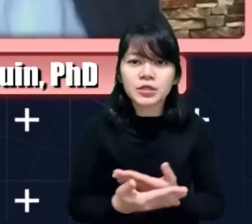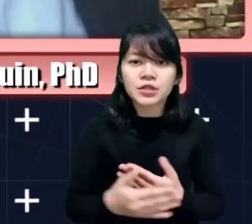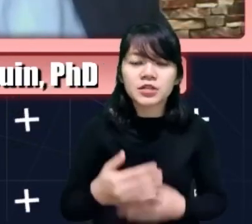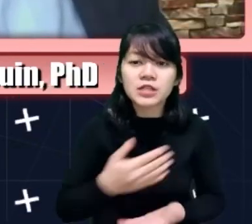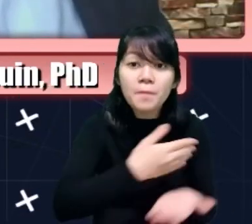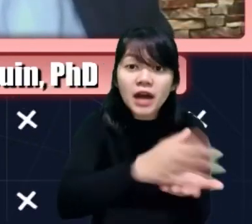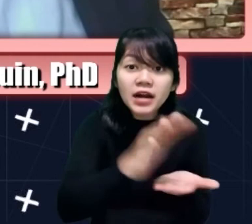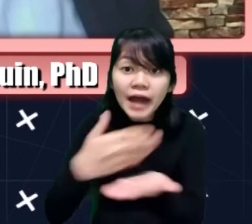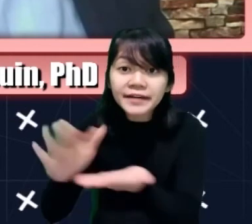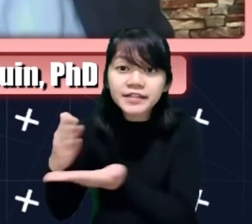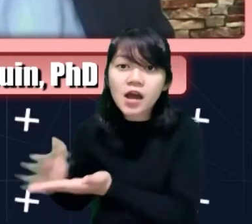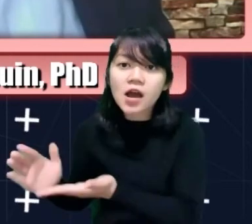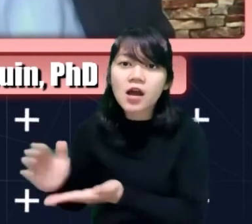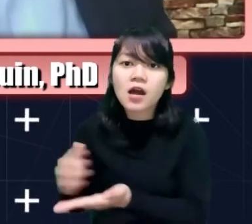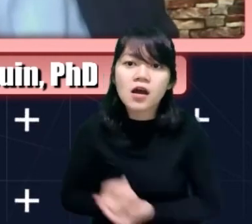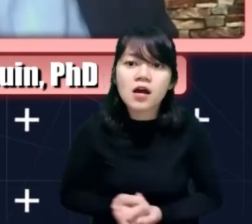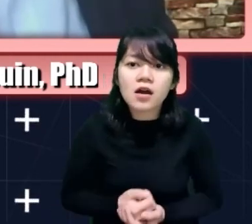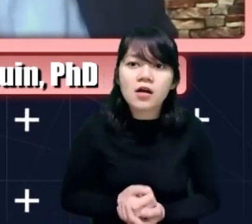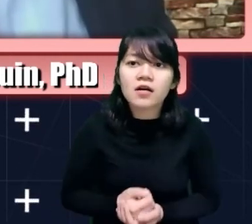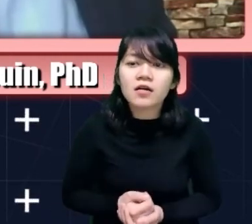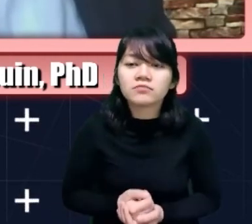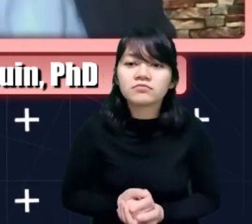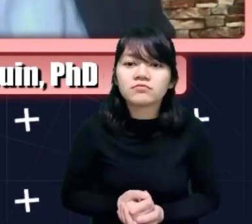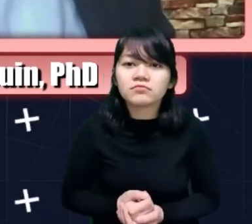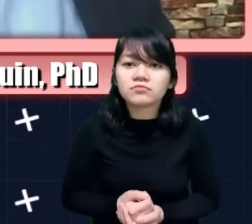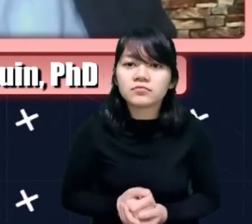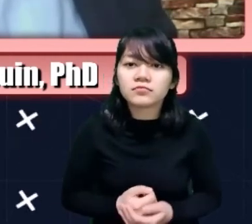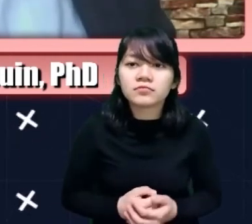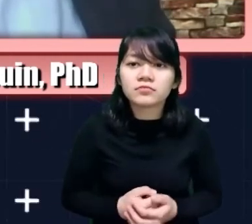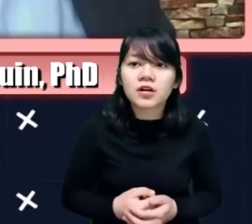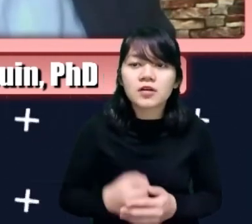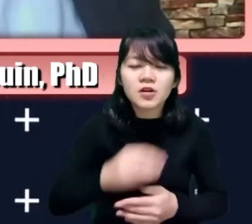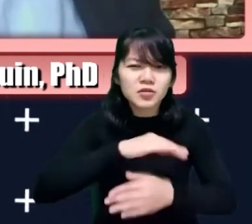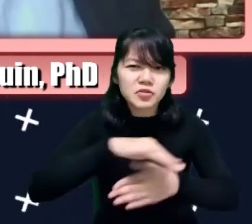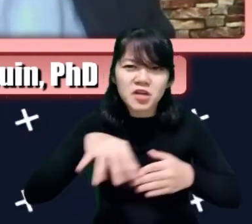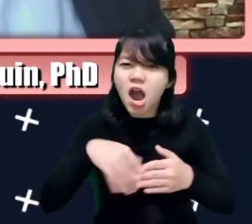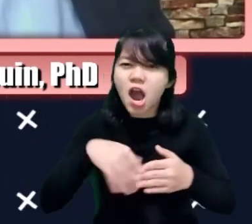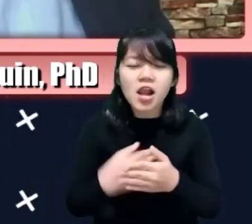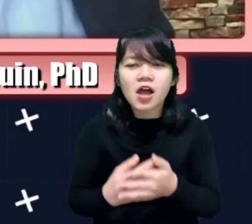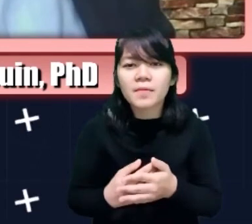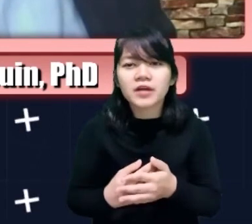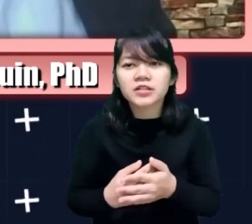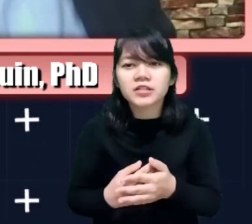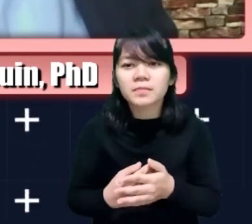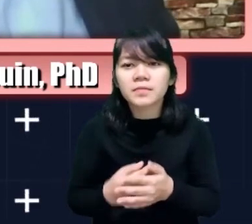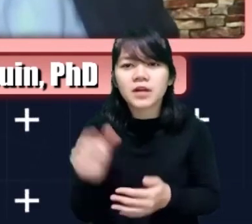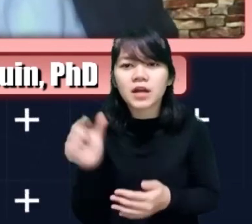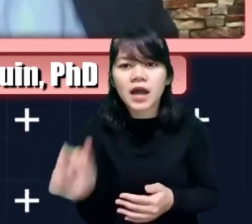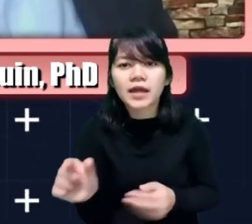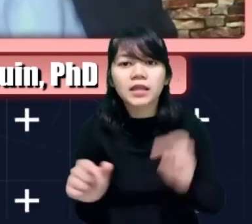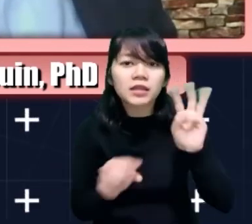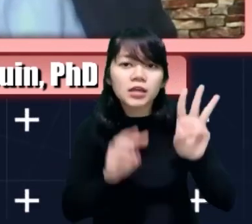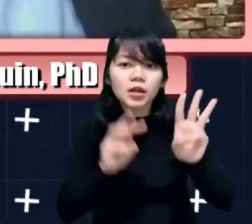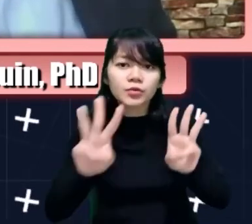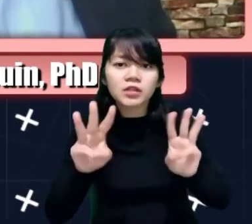Mungkin ada yang dibuat dendeng dan lain sebagainya, segala macam mereka ya. Ayat yang ke-33,